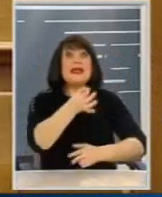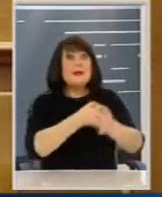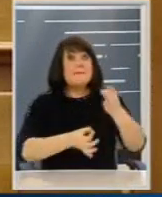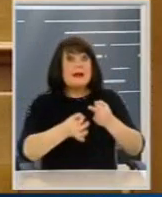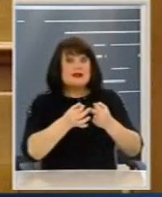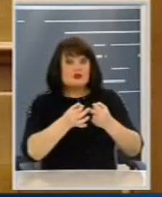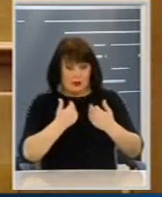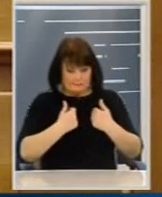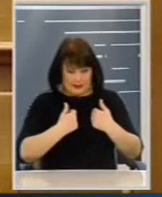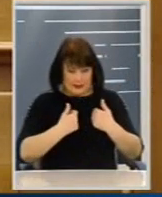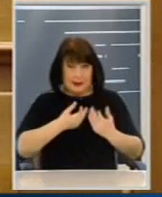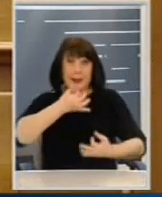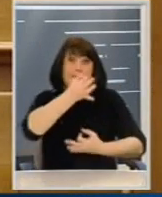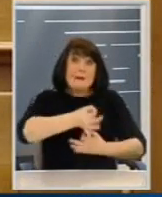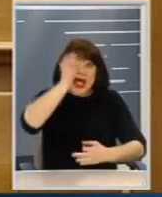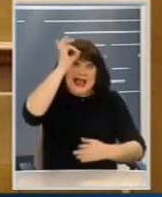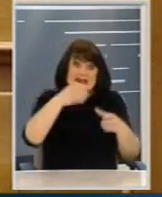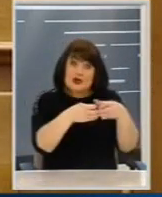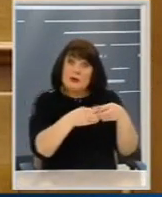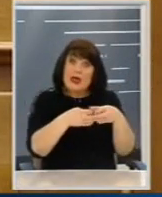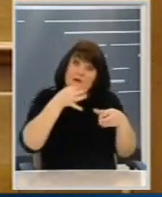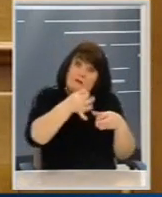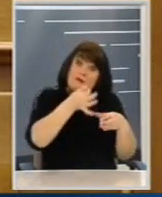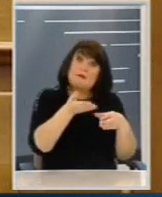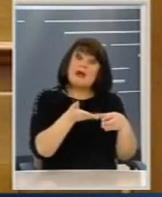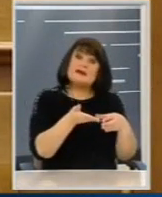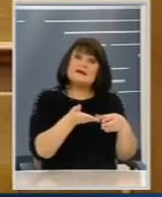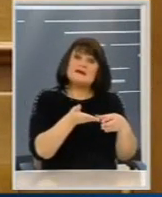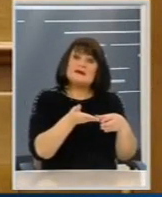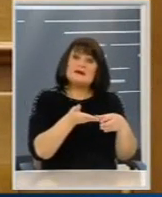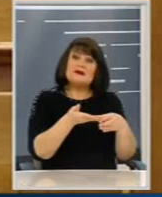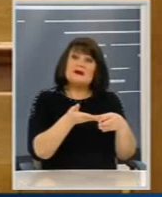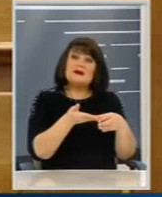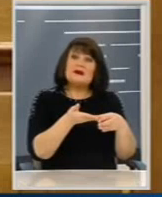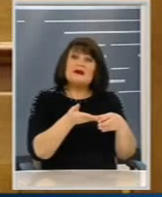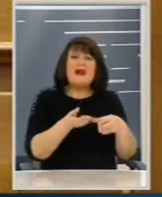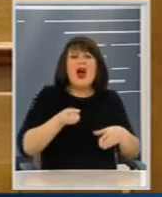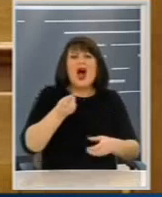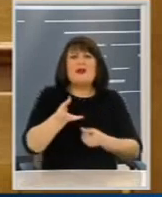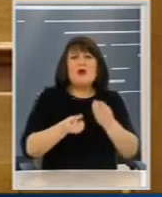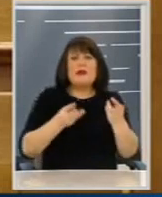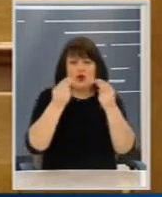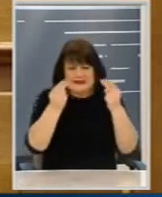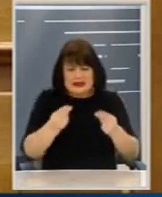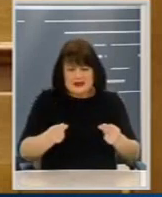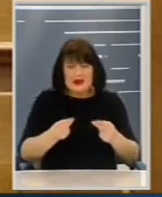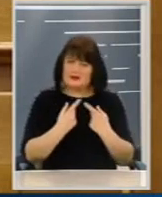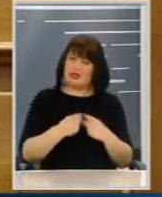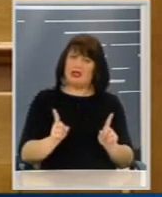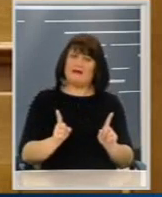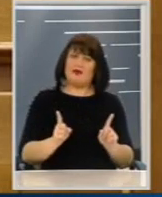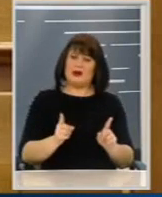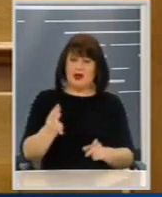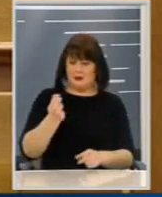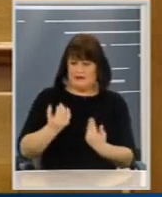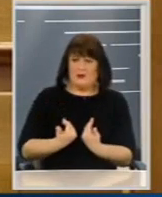αστυνομία, η οποία δημοσιεύει τελείως διαφορετικά νούμερα, στοιχεία και στατιστικές από αυτά τα